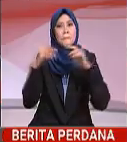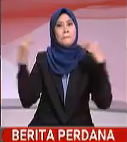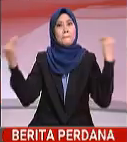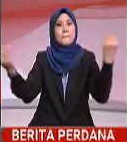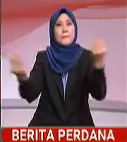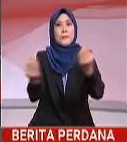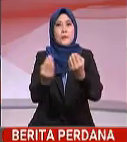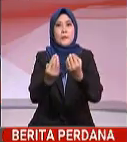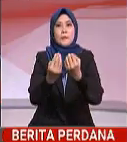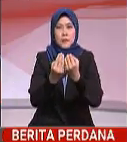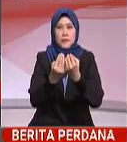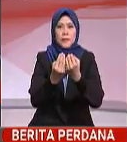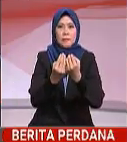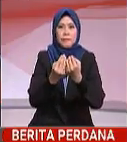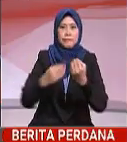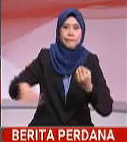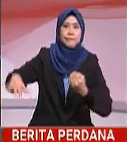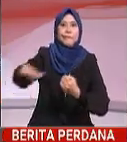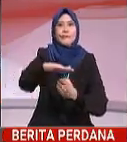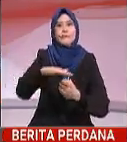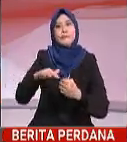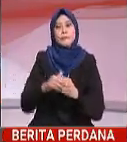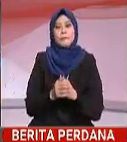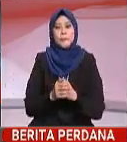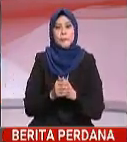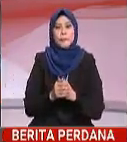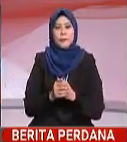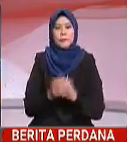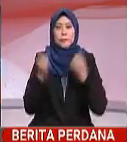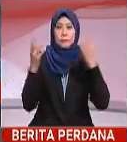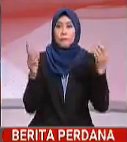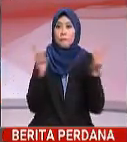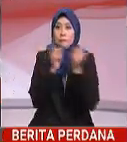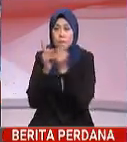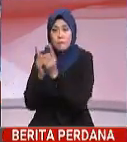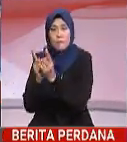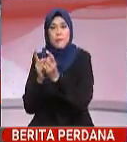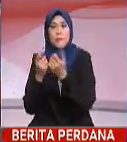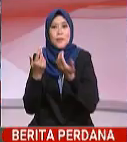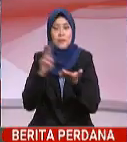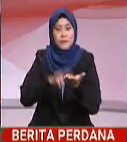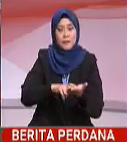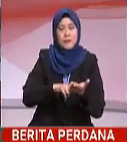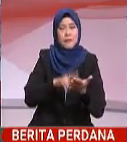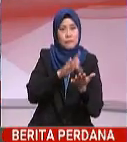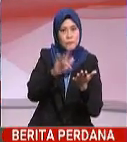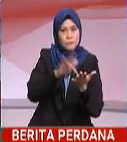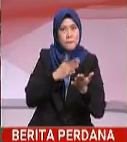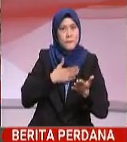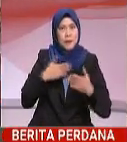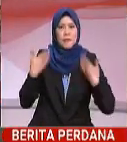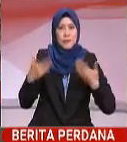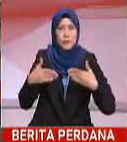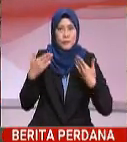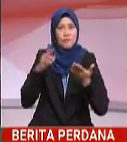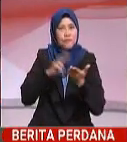masyarakat keseluruhannya. Ramai yang ditemui sudah pun mendaftar melalui aplikasi MySejahtera.